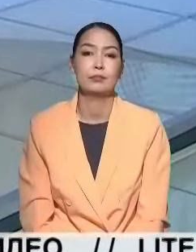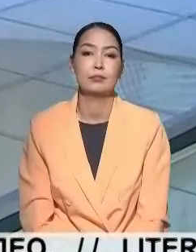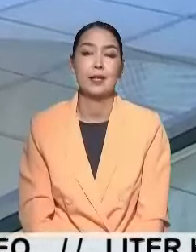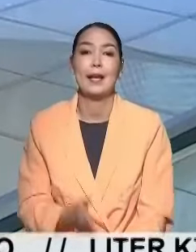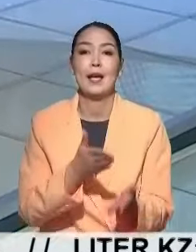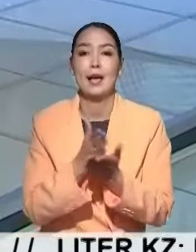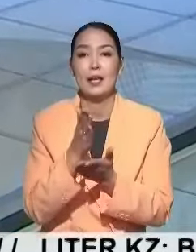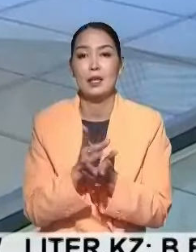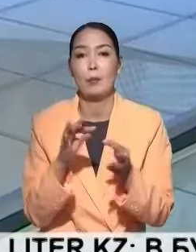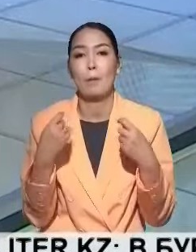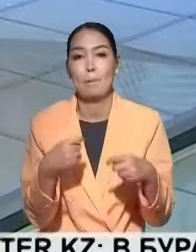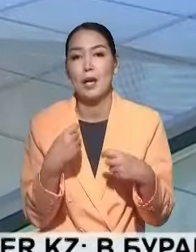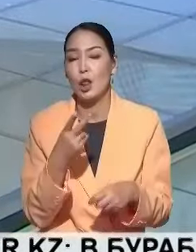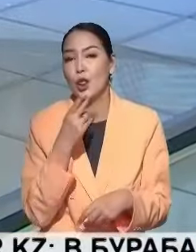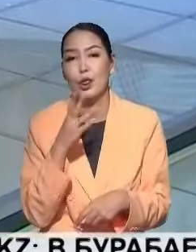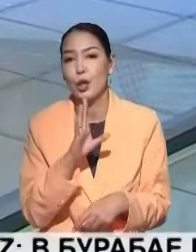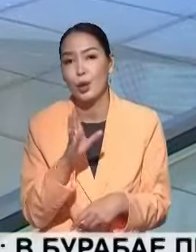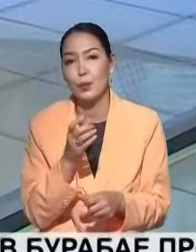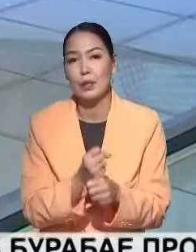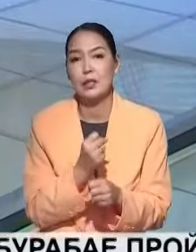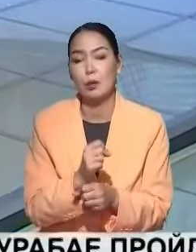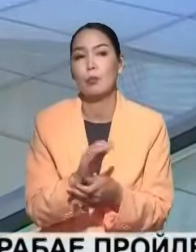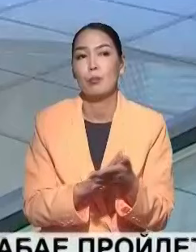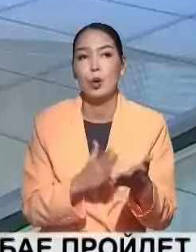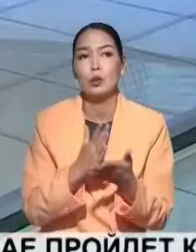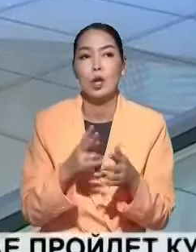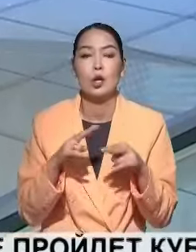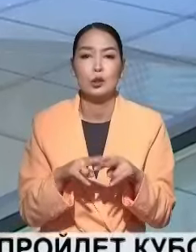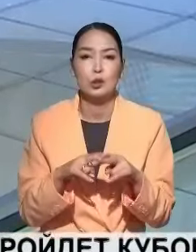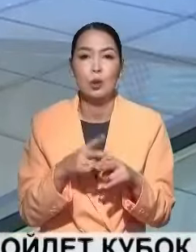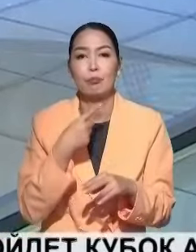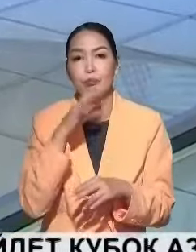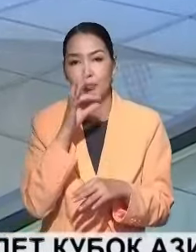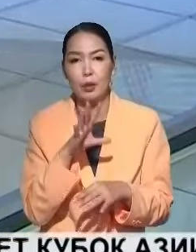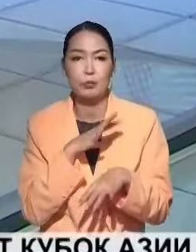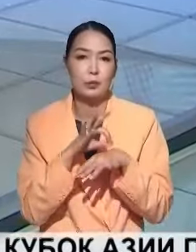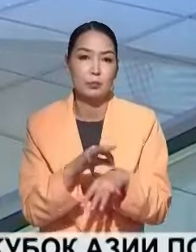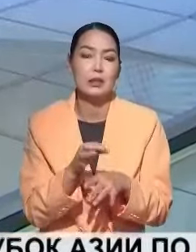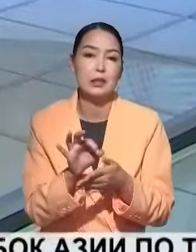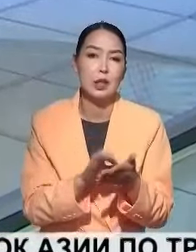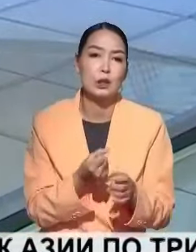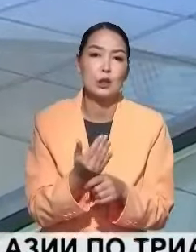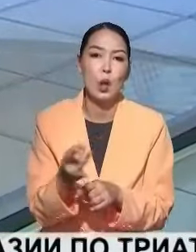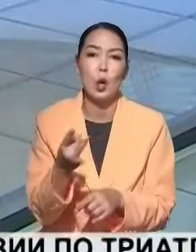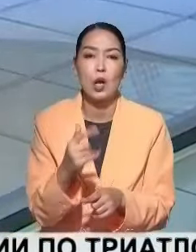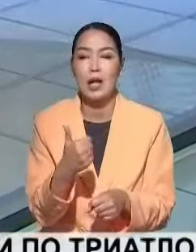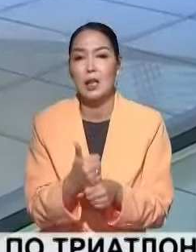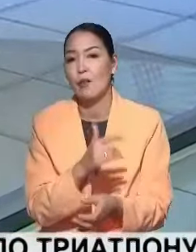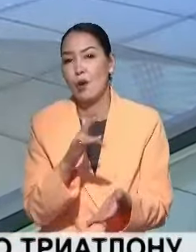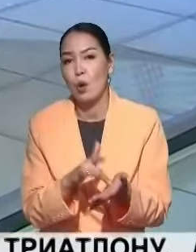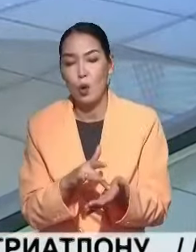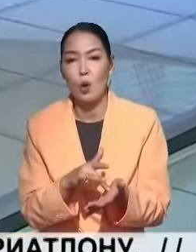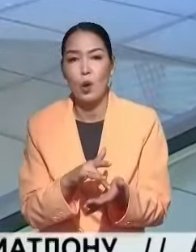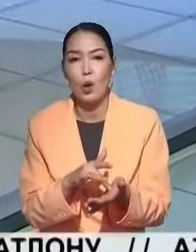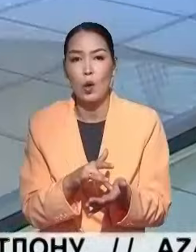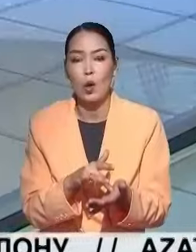Рейды по продаже некурительных табачных изделий продолжаются в столице. Стражи порядка провели их сразу в нескольких районах главного города страны.